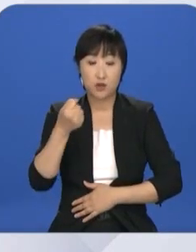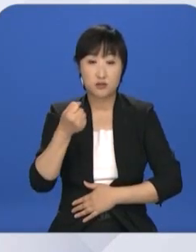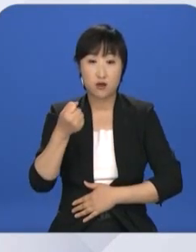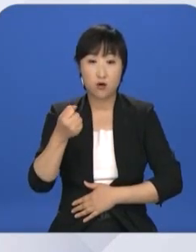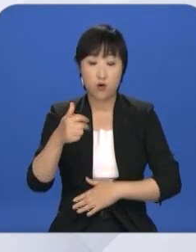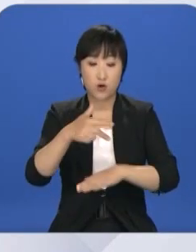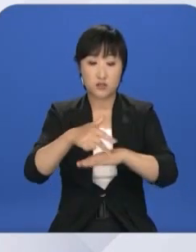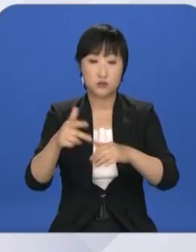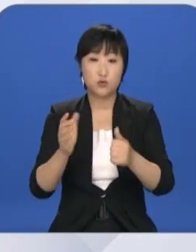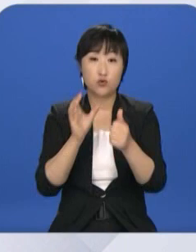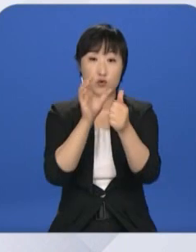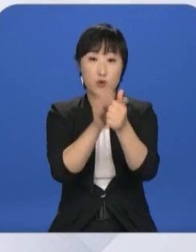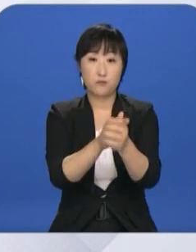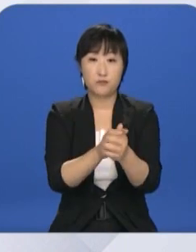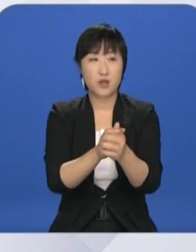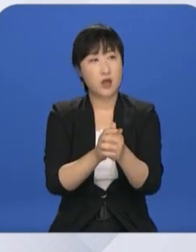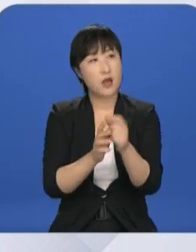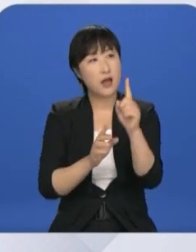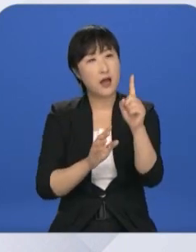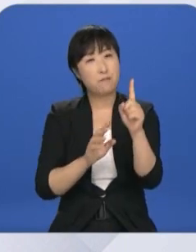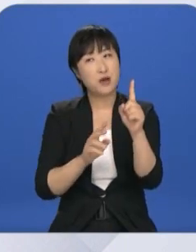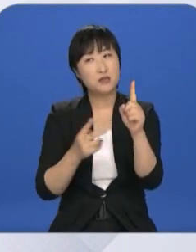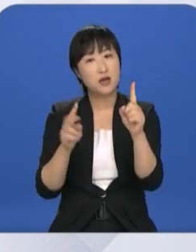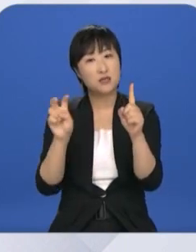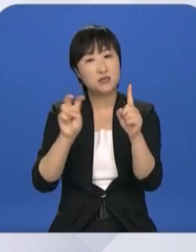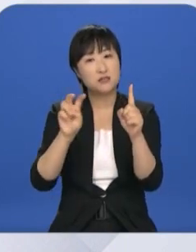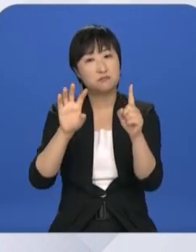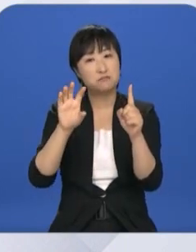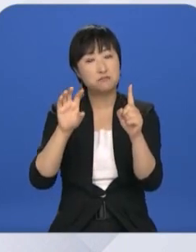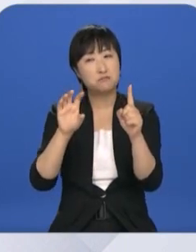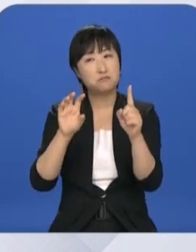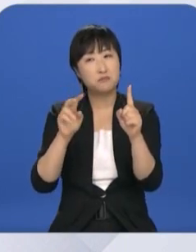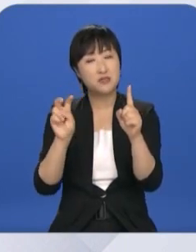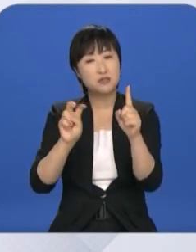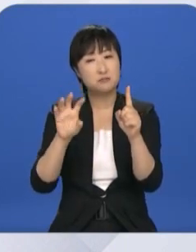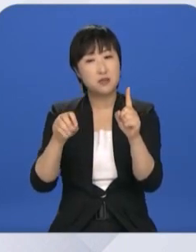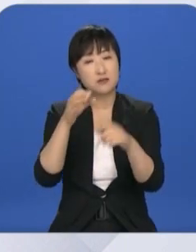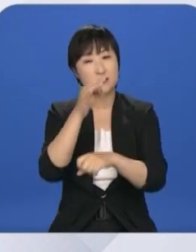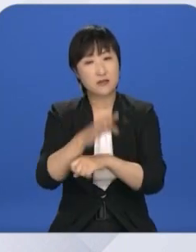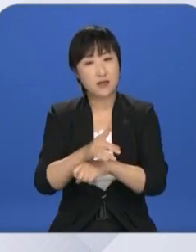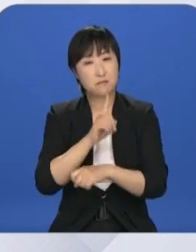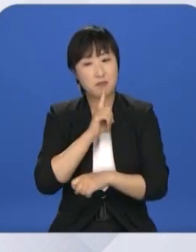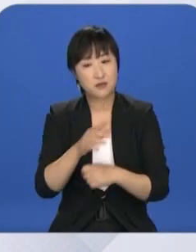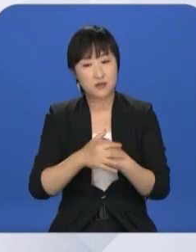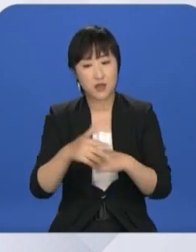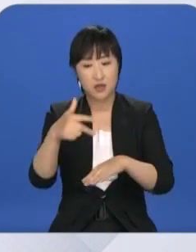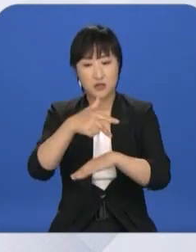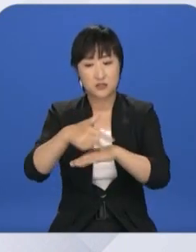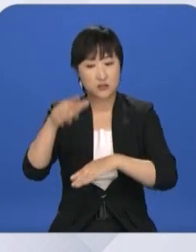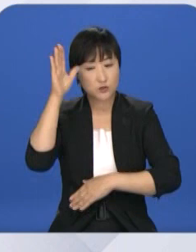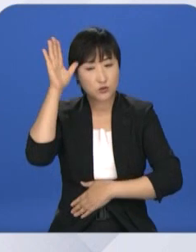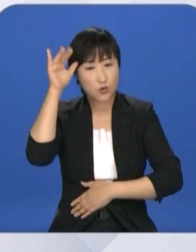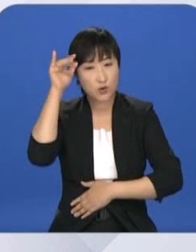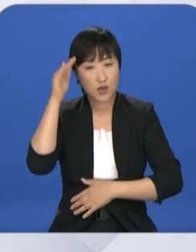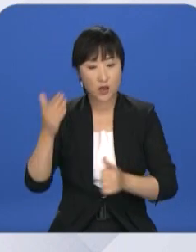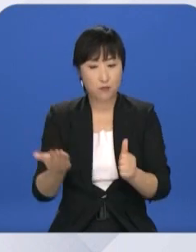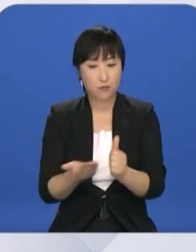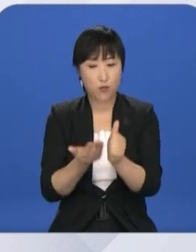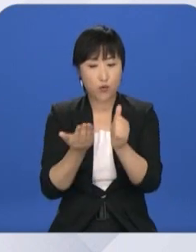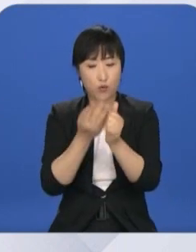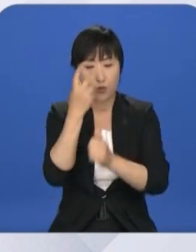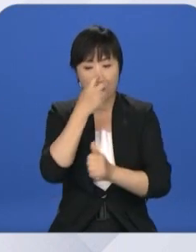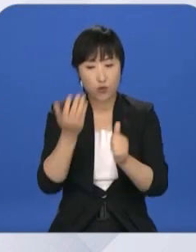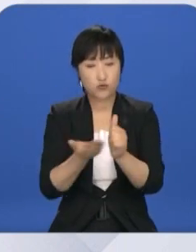군으로 이전을 하는데 그 두 당 한 50만 원씩을 주고 산다는 말씀인데 그걸 진돗개 보호